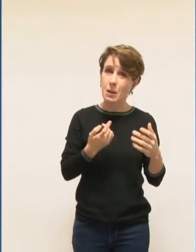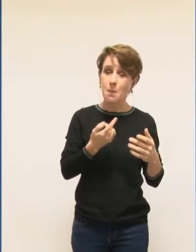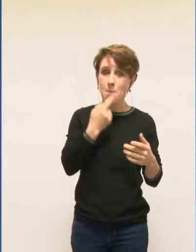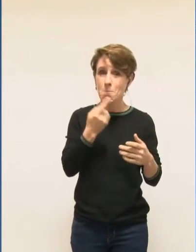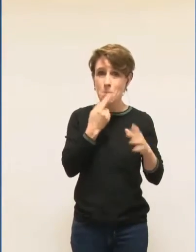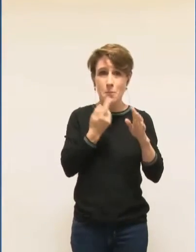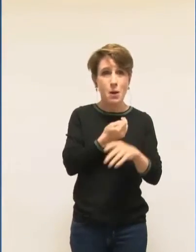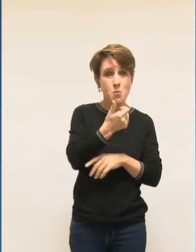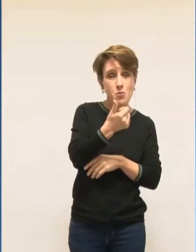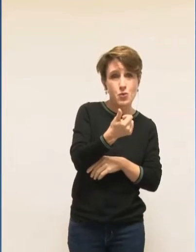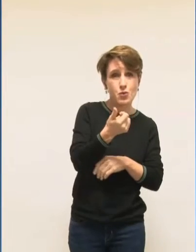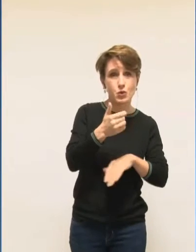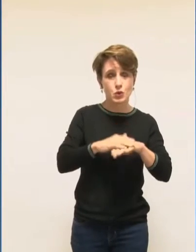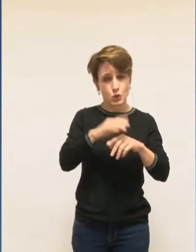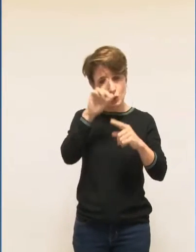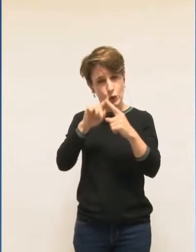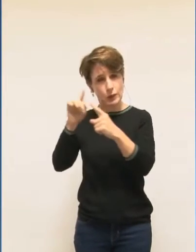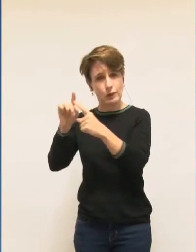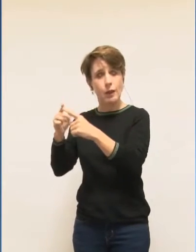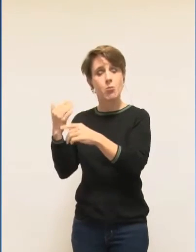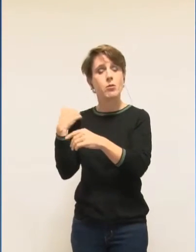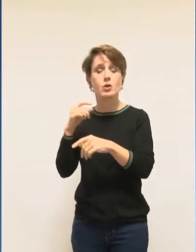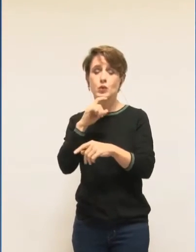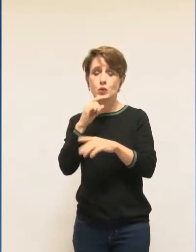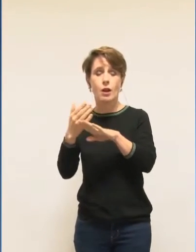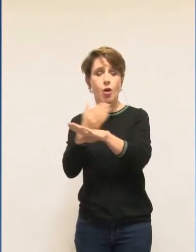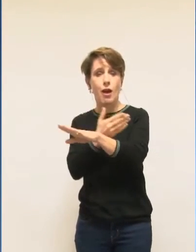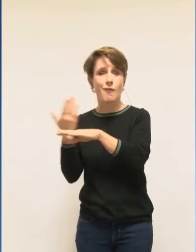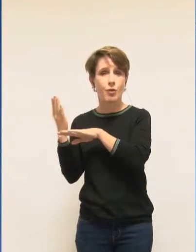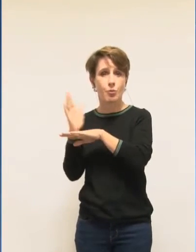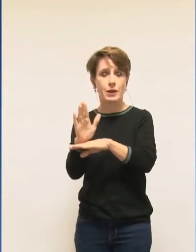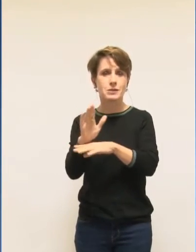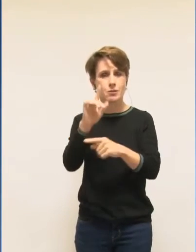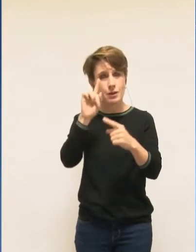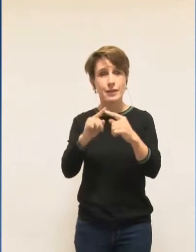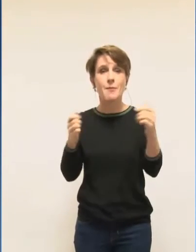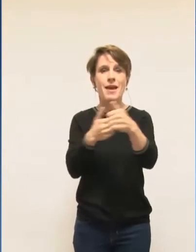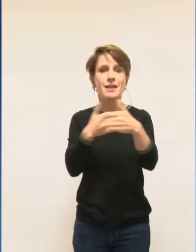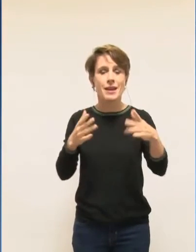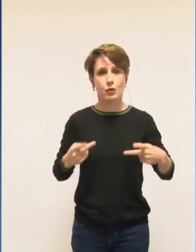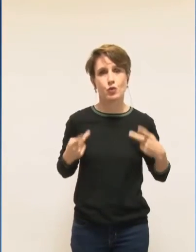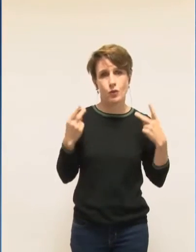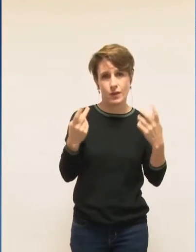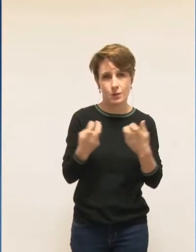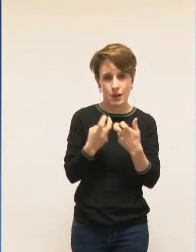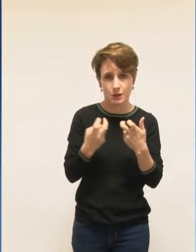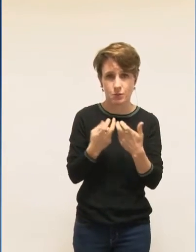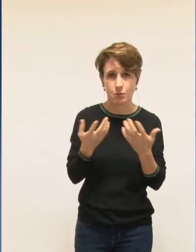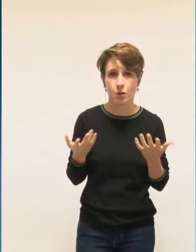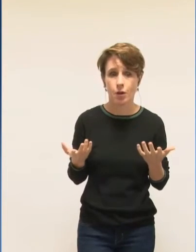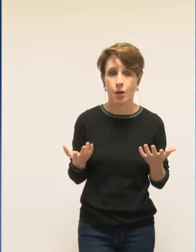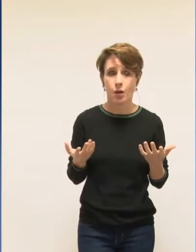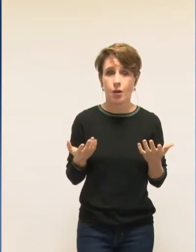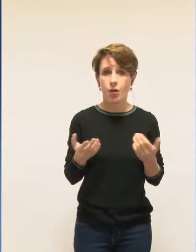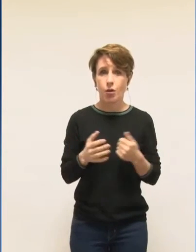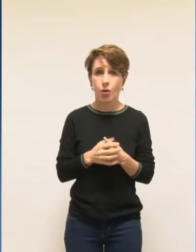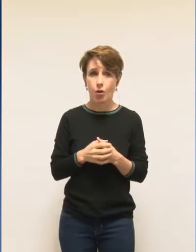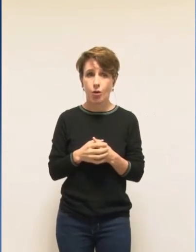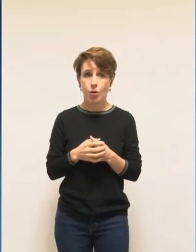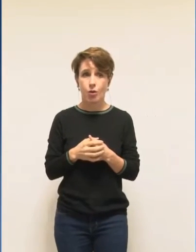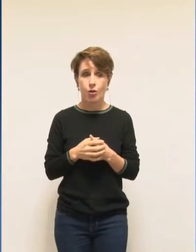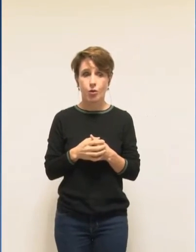schémas présentés tout à l'heure, notamment sur le cadre de vie. Là aussi, peu de choses